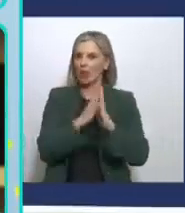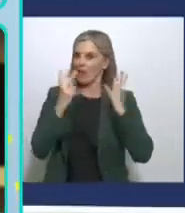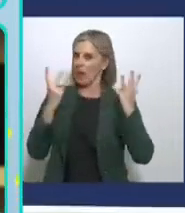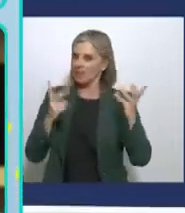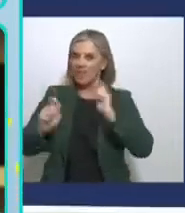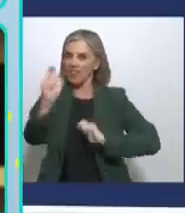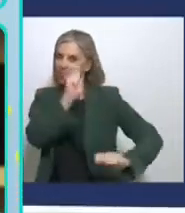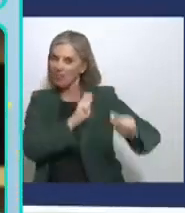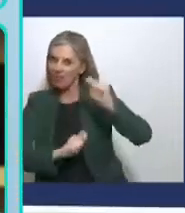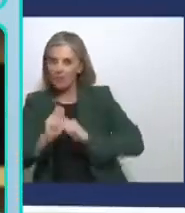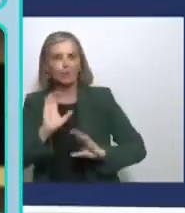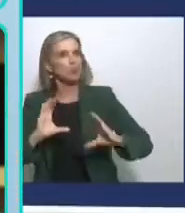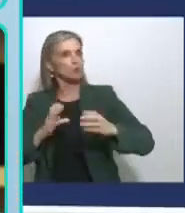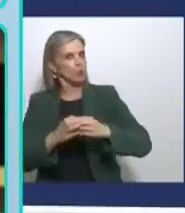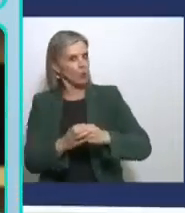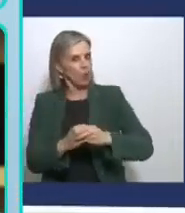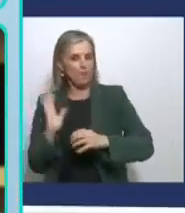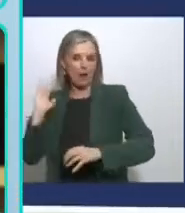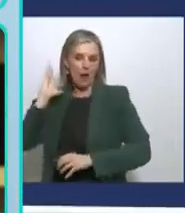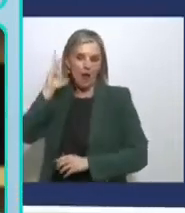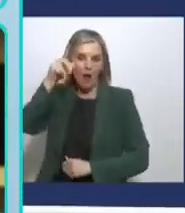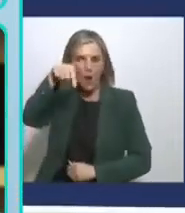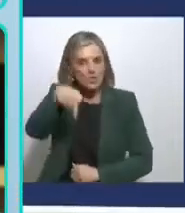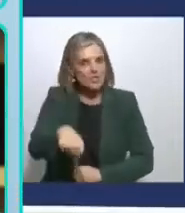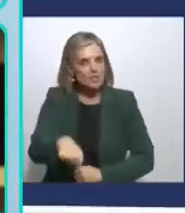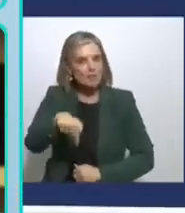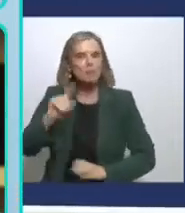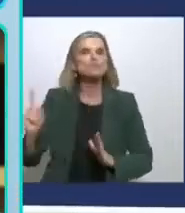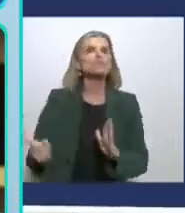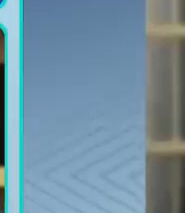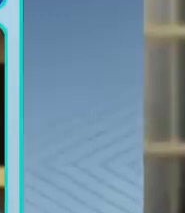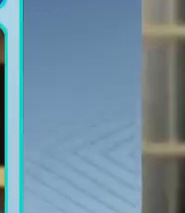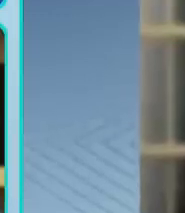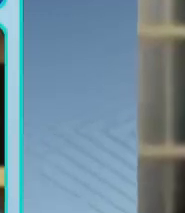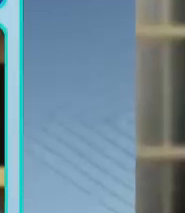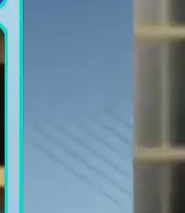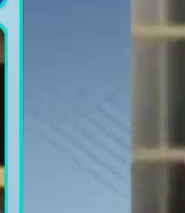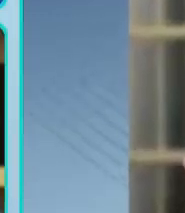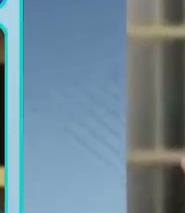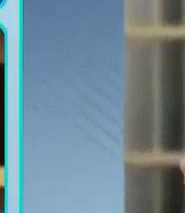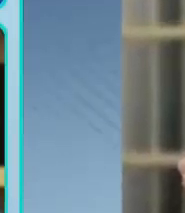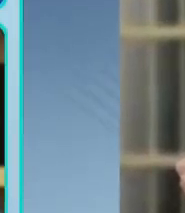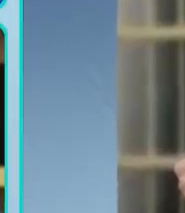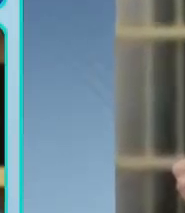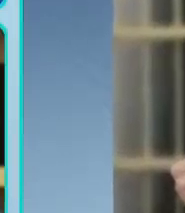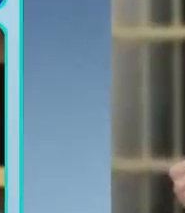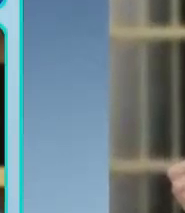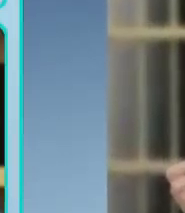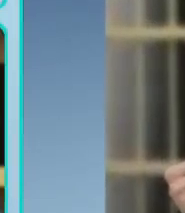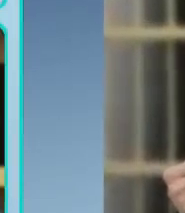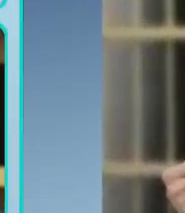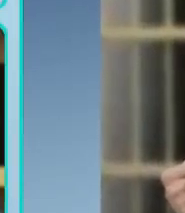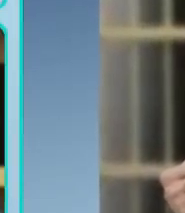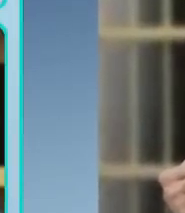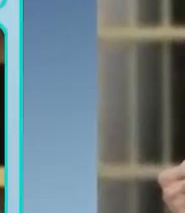Αν γίνει δεκτό όμως και μείνει ελεύθερος, σε καμία περίπτωση δεν μπορεί να εμφανιστεί στη Βουλή, γιατί δεν έχει εκλεγεί. Από τη στιγμή λοιπόν όπω είναι. Όχι, δεν